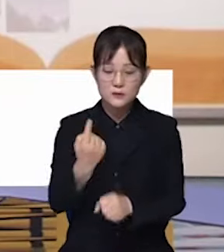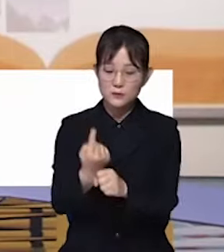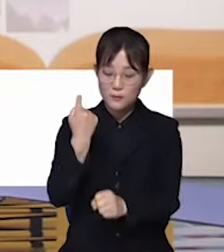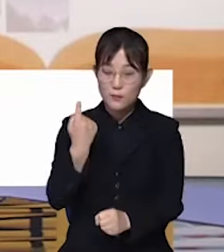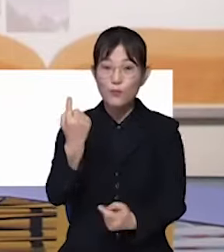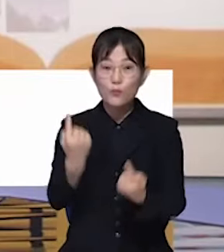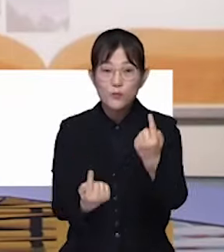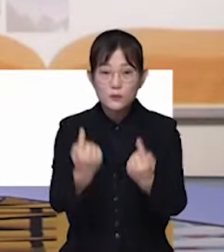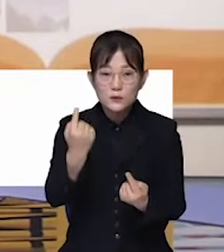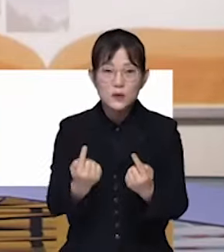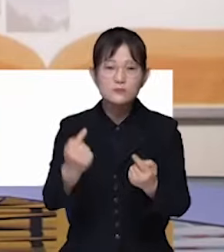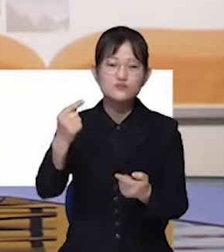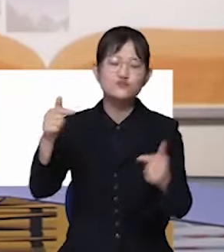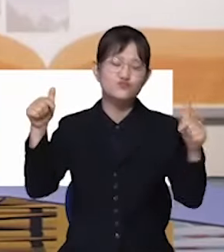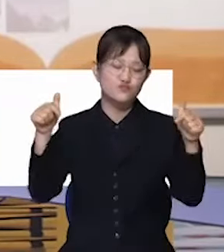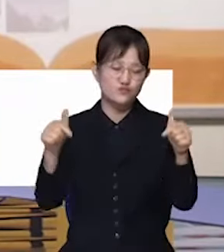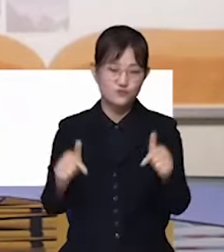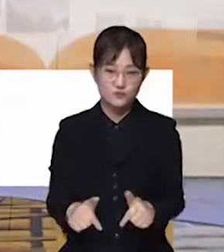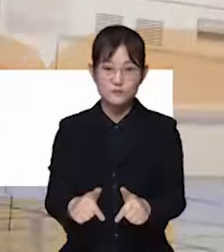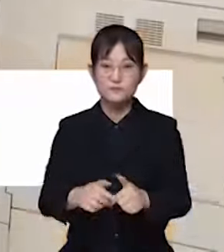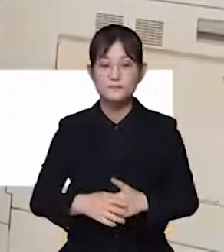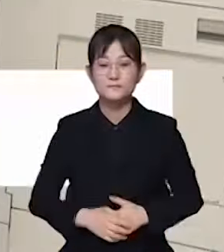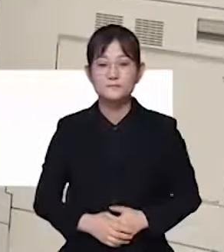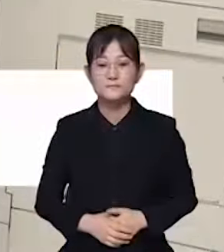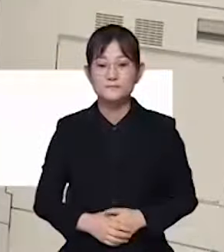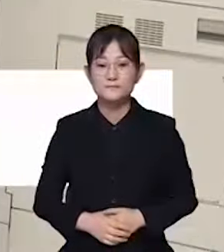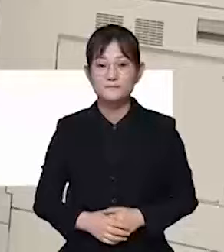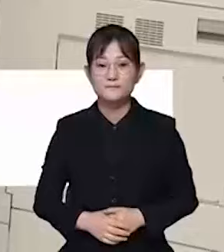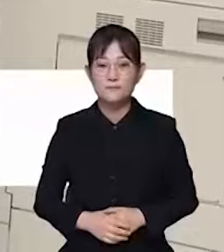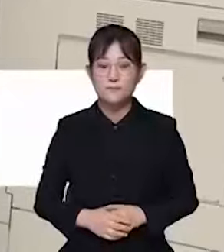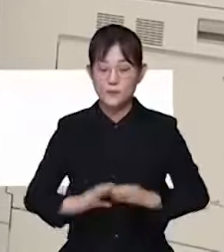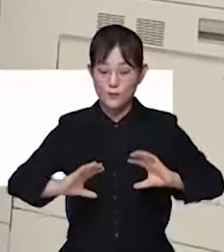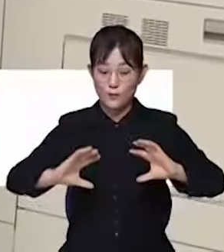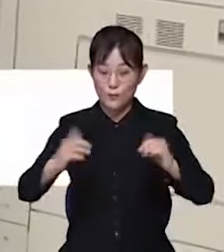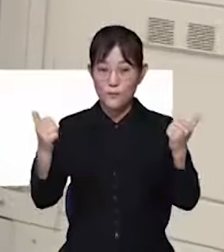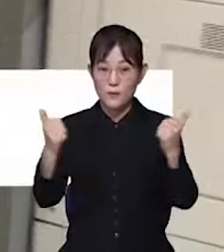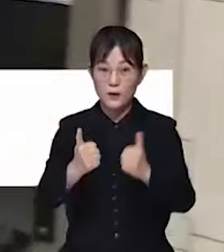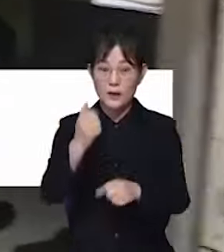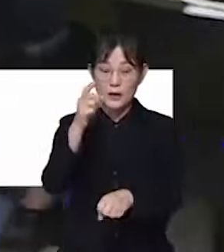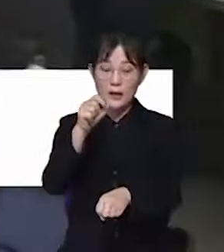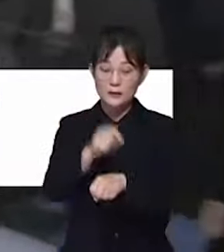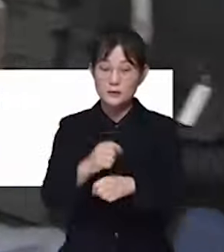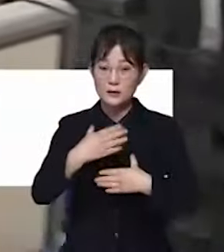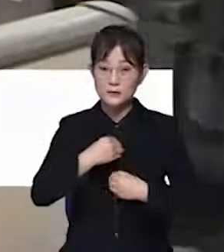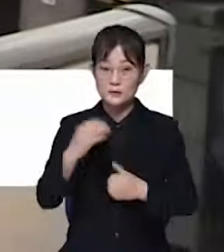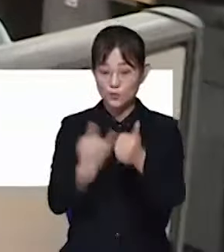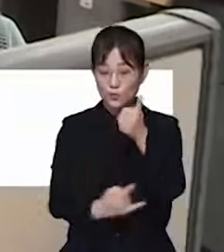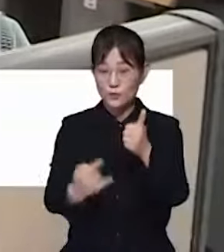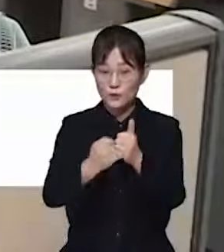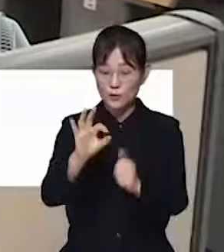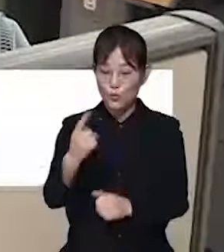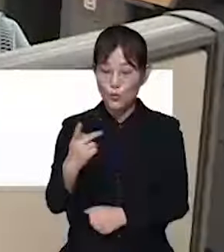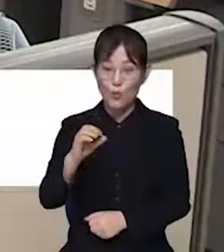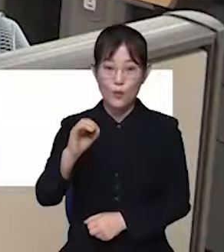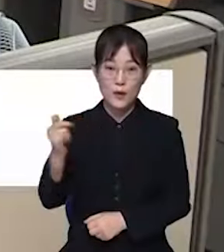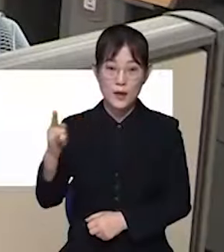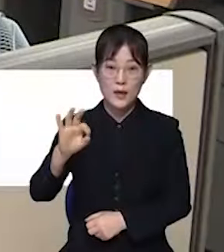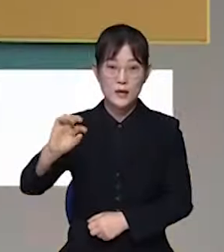기간에 비해 급감한 것으로 나타났습니다. 국회 행정안전위원회 소속 기본소득당 용혜인